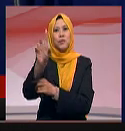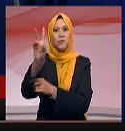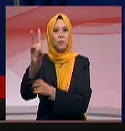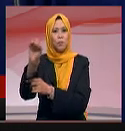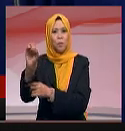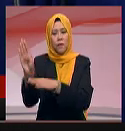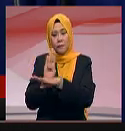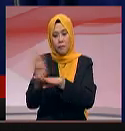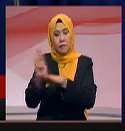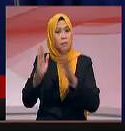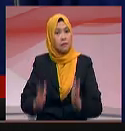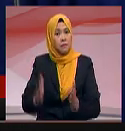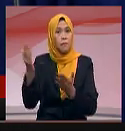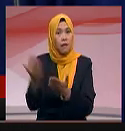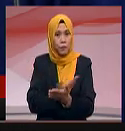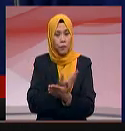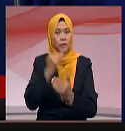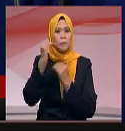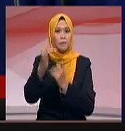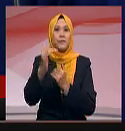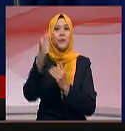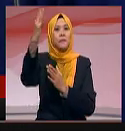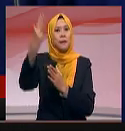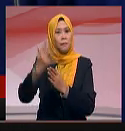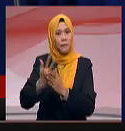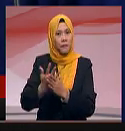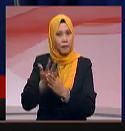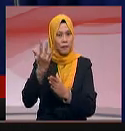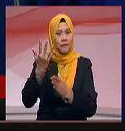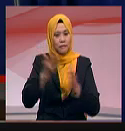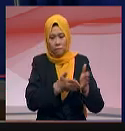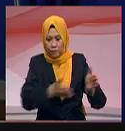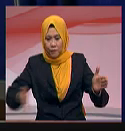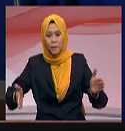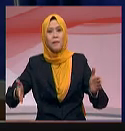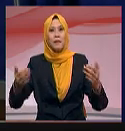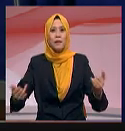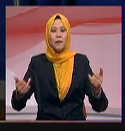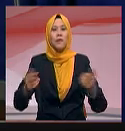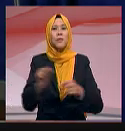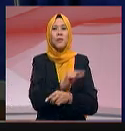3,170 usahawan baru dalam tempoh 5 bulan dengan menggunakan